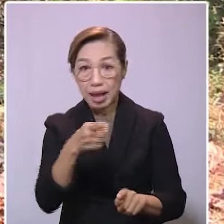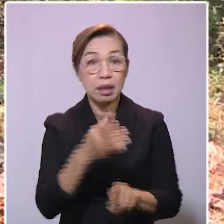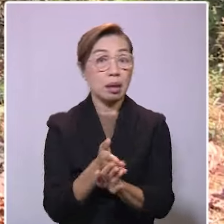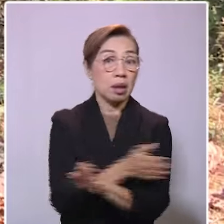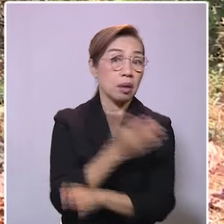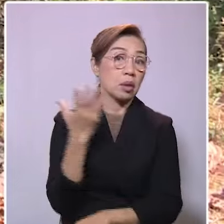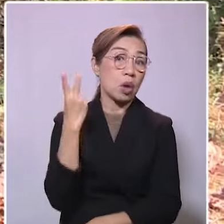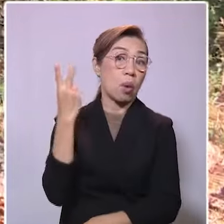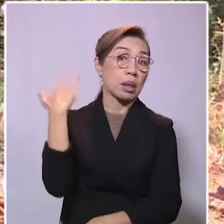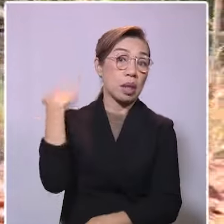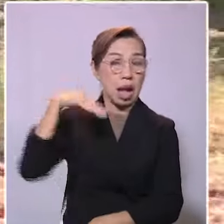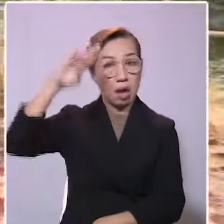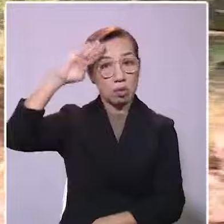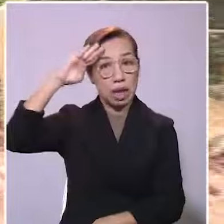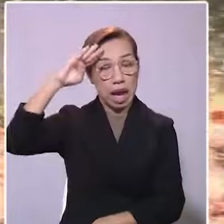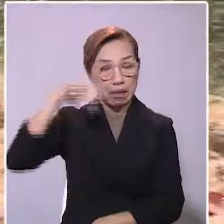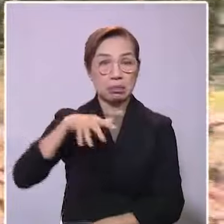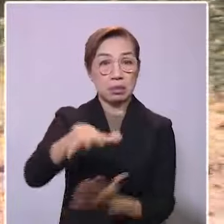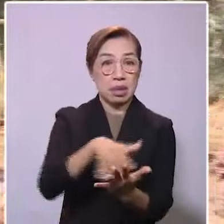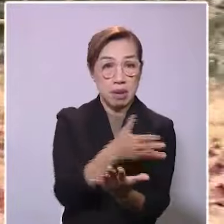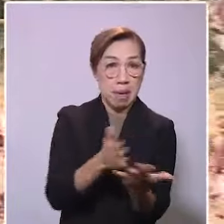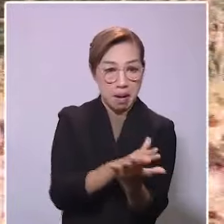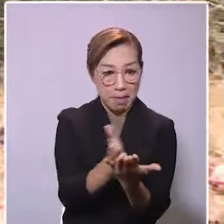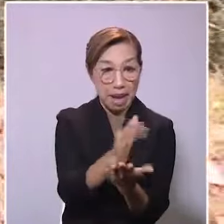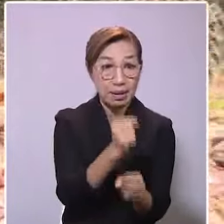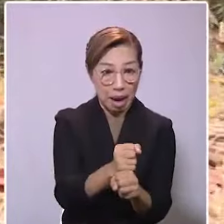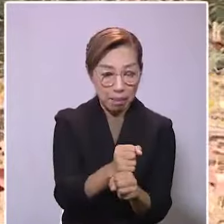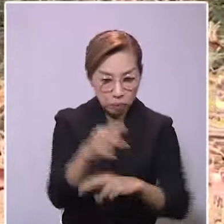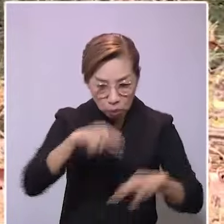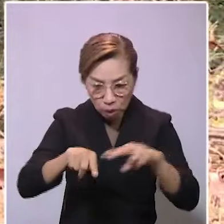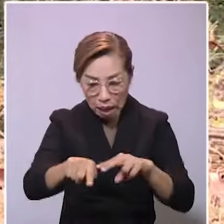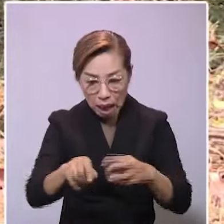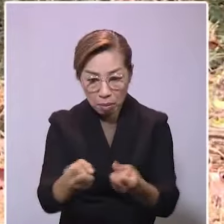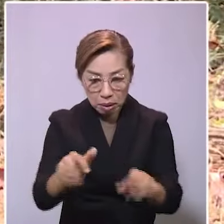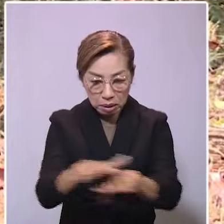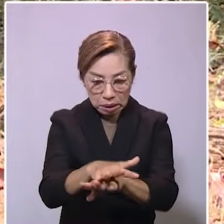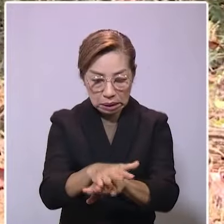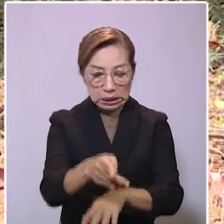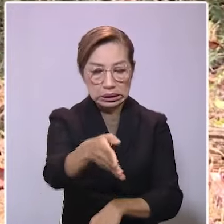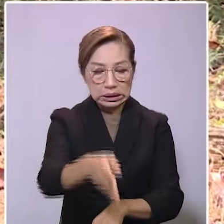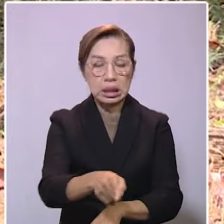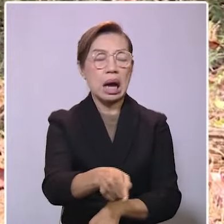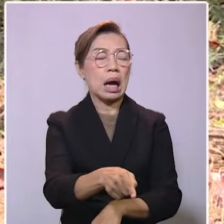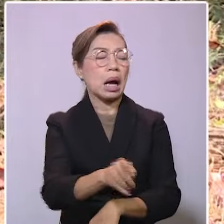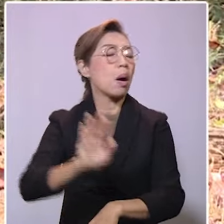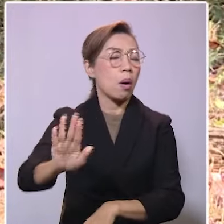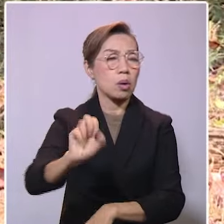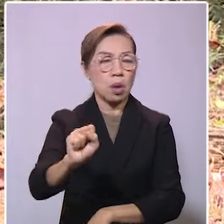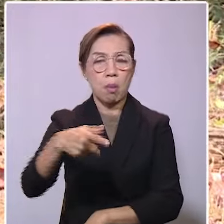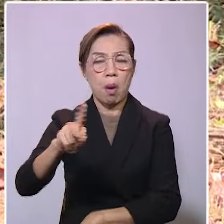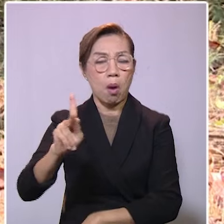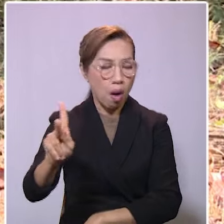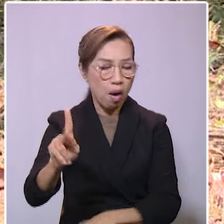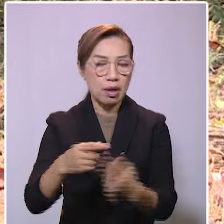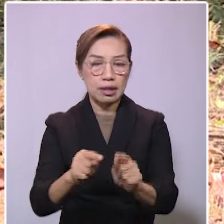ทหารออกมาเปิดเผยผลการพิสูจน์แนวเข็ดว่าพื้นที่พิพาทยเนี่ยเป็นของสปกอืแต่จะ